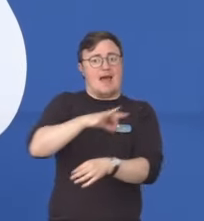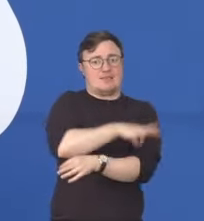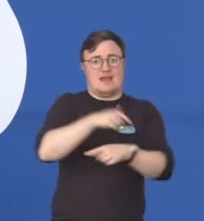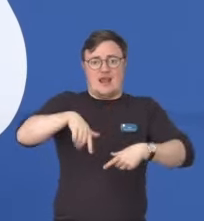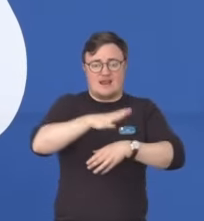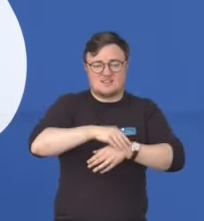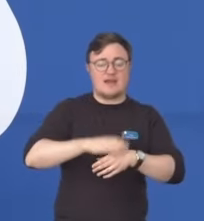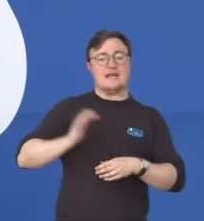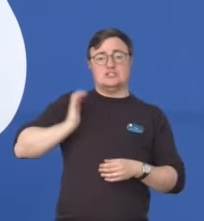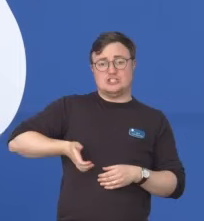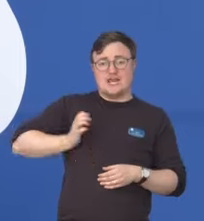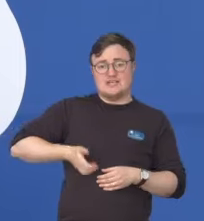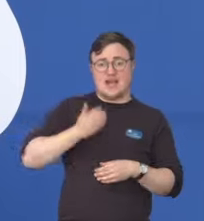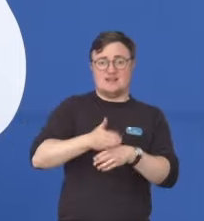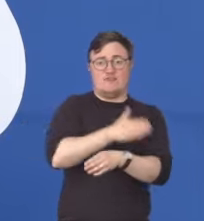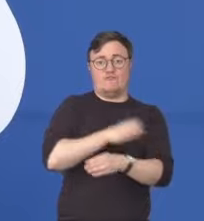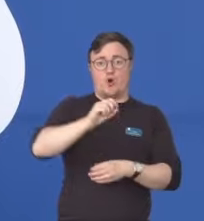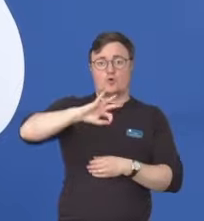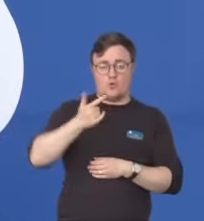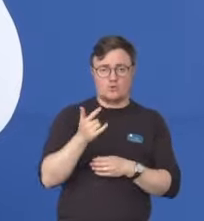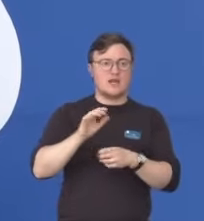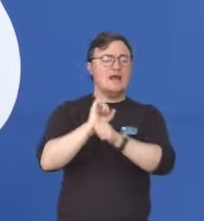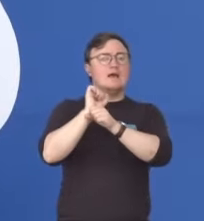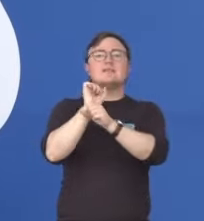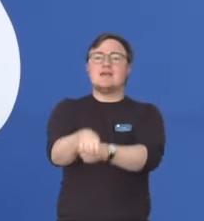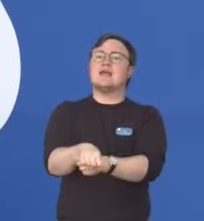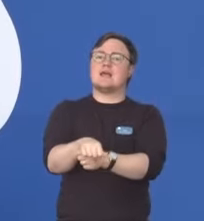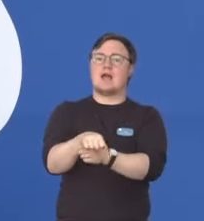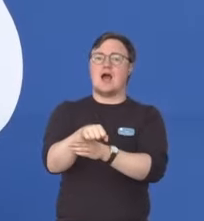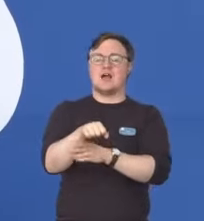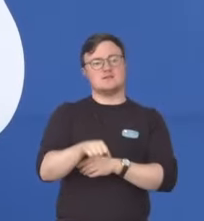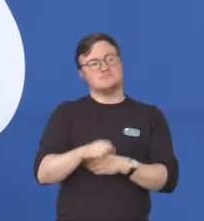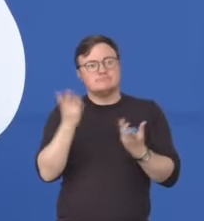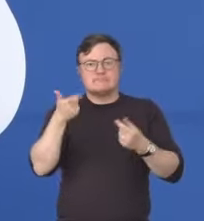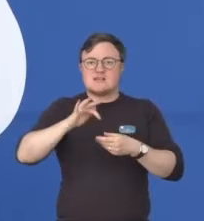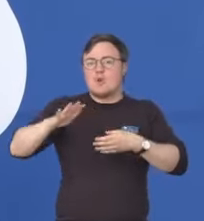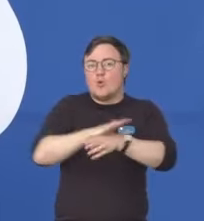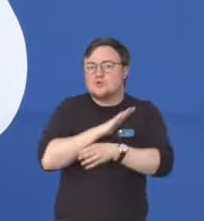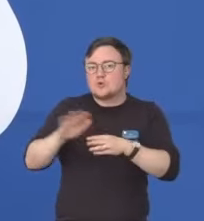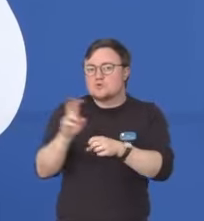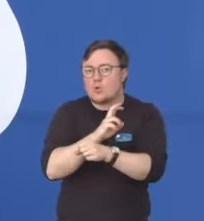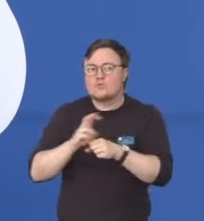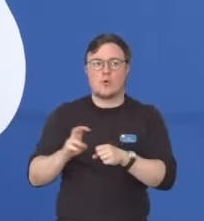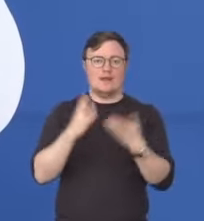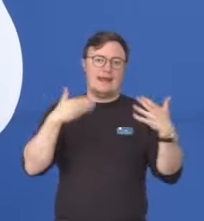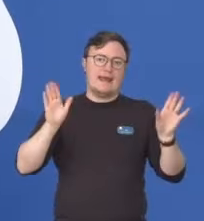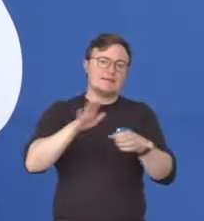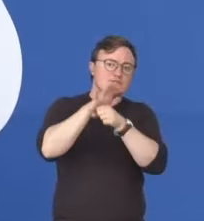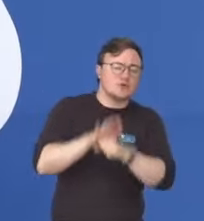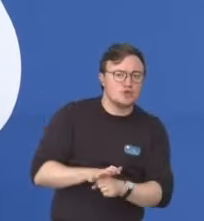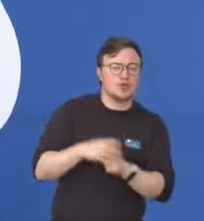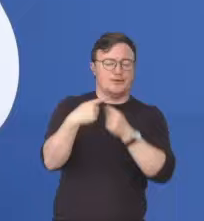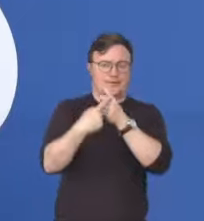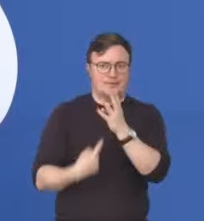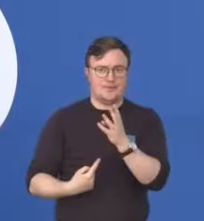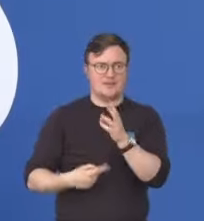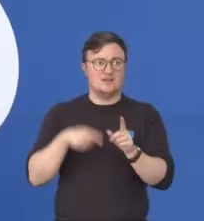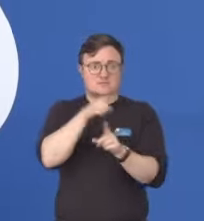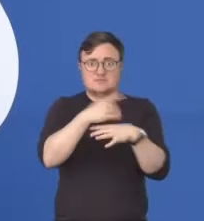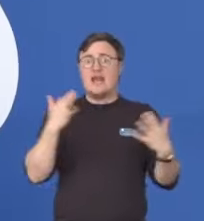tjejer, inte minst i förorten, har tvingats på oskuldskontroller, som lever under hedersförtryck. Det är ju